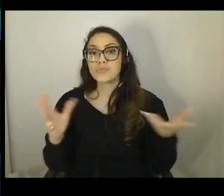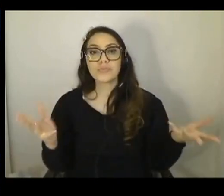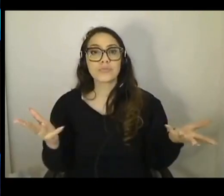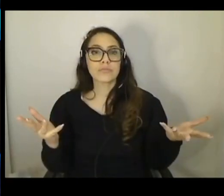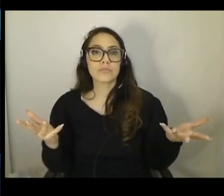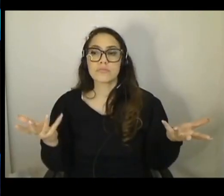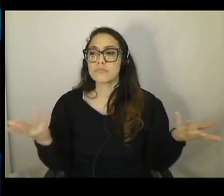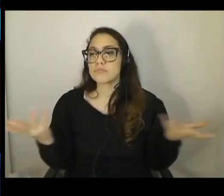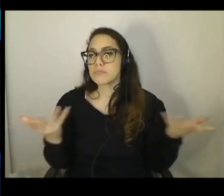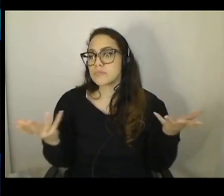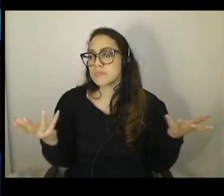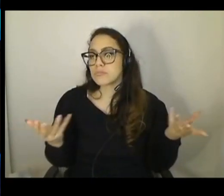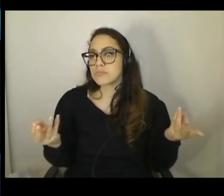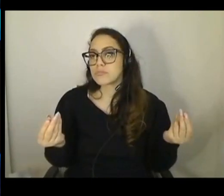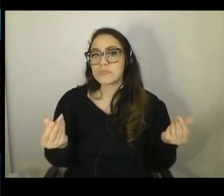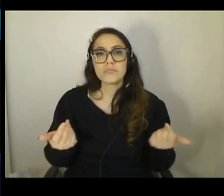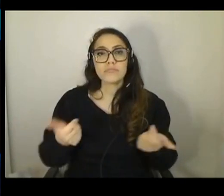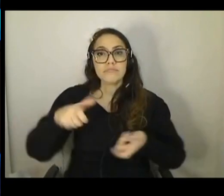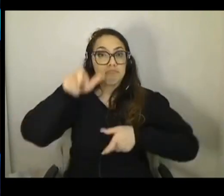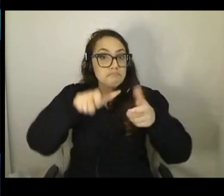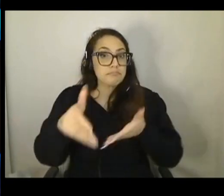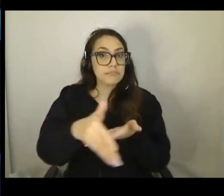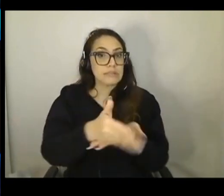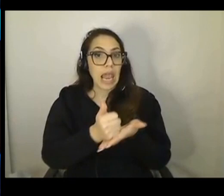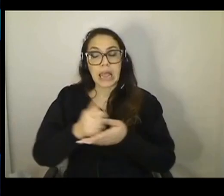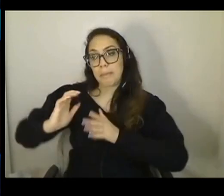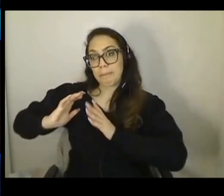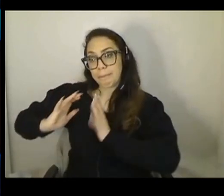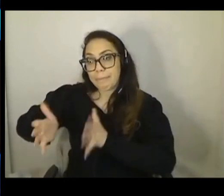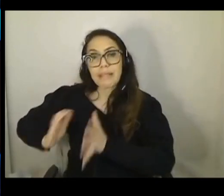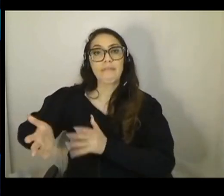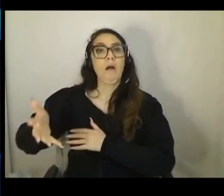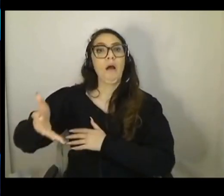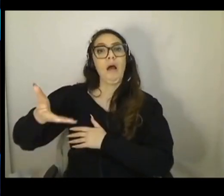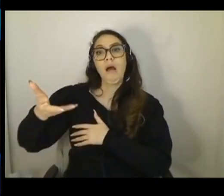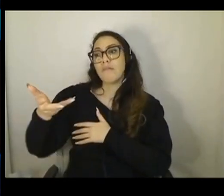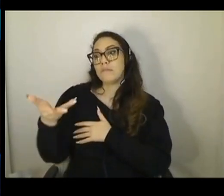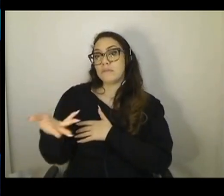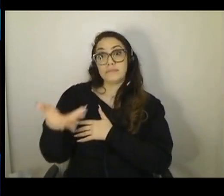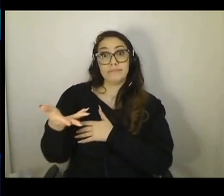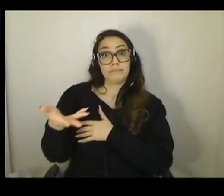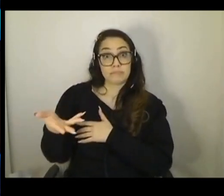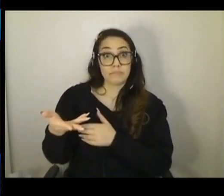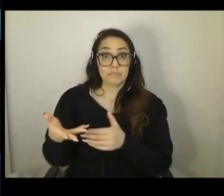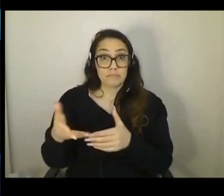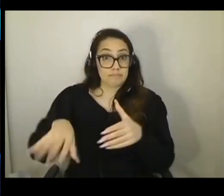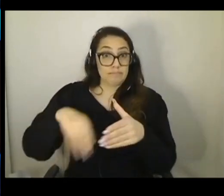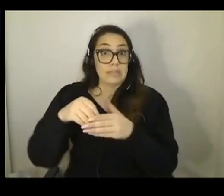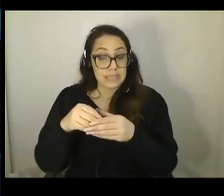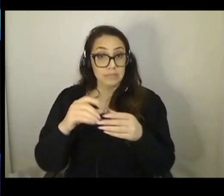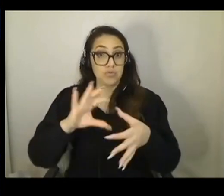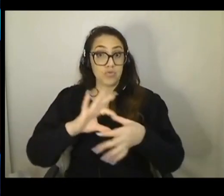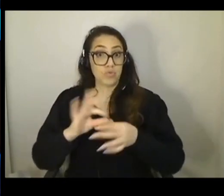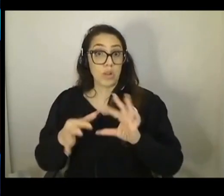avoir quand même des salariés, des bénévoles qui vont être associés au jeu. Et il me